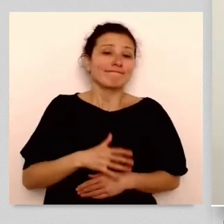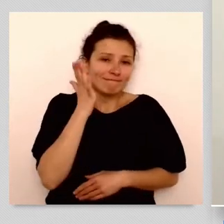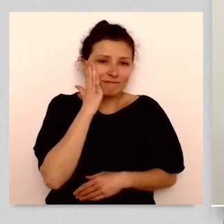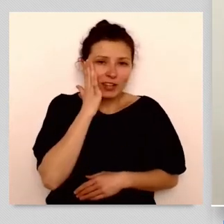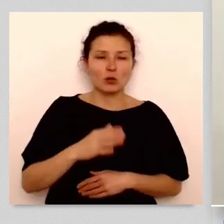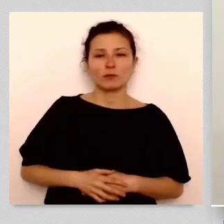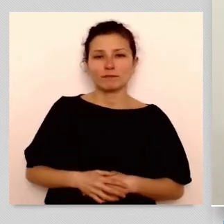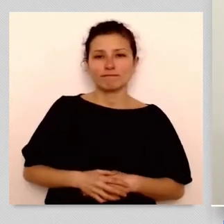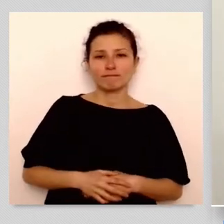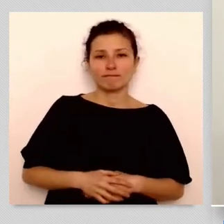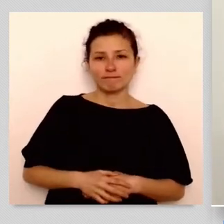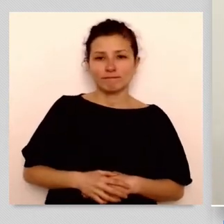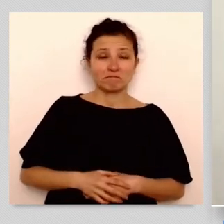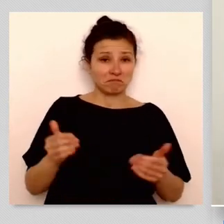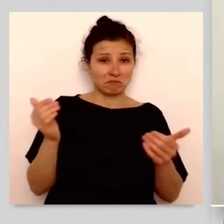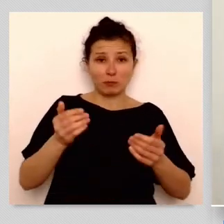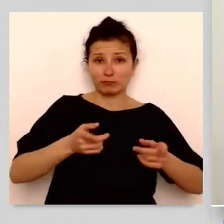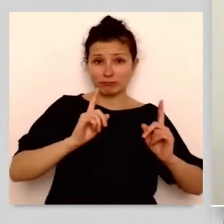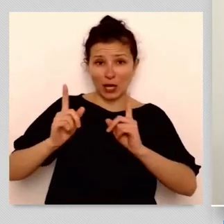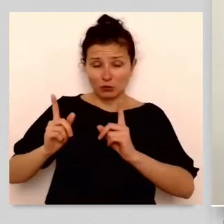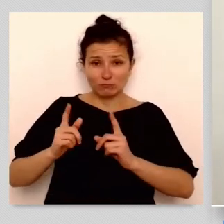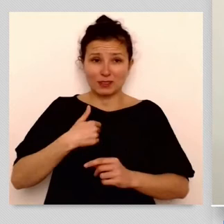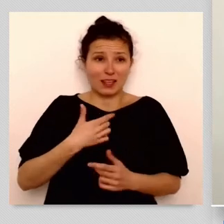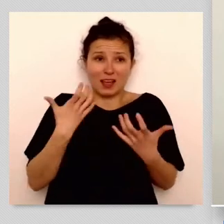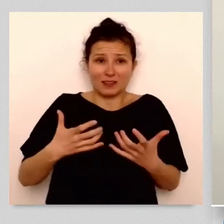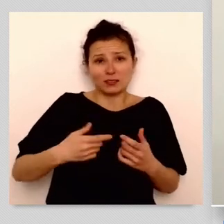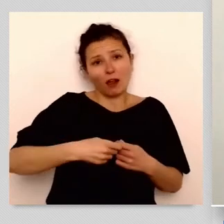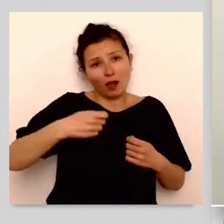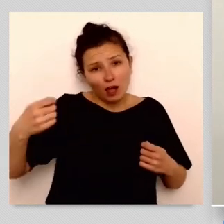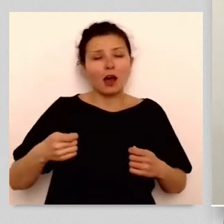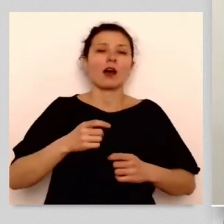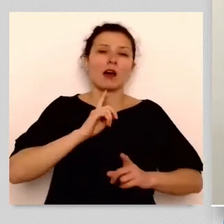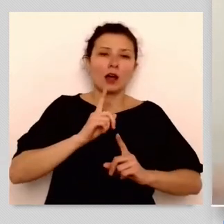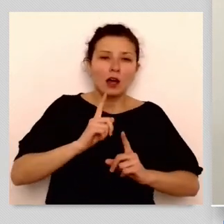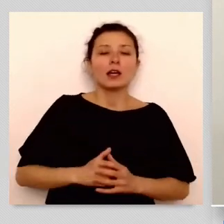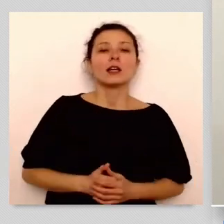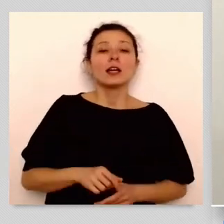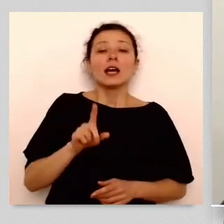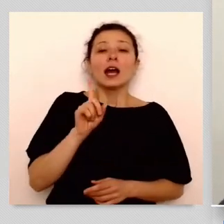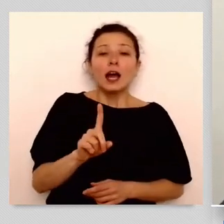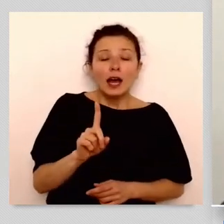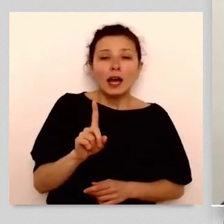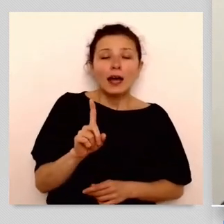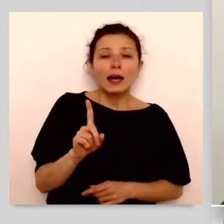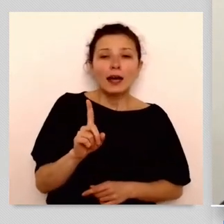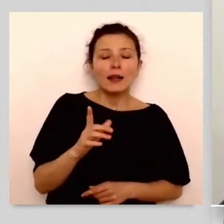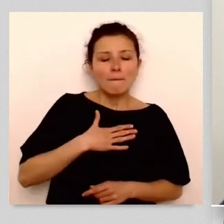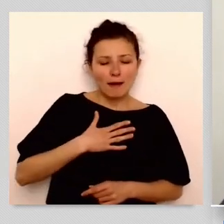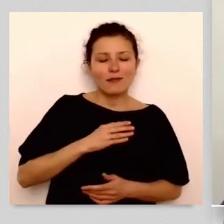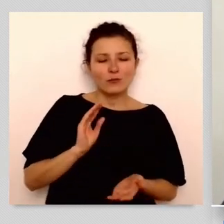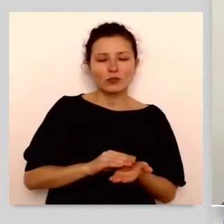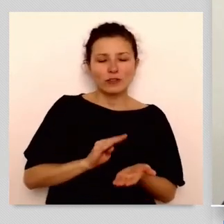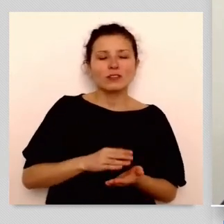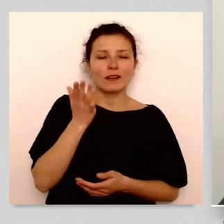wiadomo, że mogą być zagrożenia. Ja nie chcę za długo na ten temat rozmawiać, ale mam z tym doświadczenie, bo